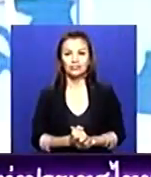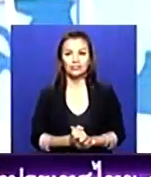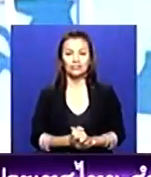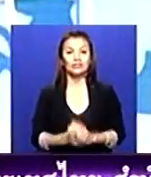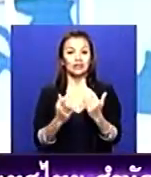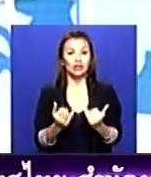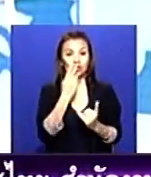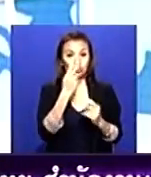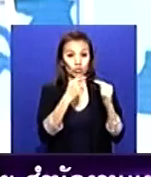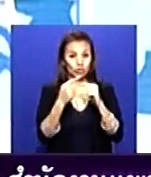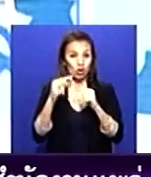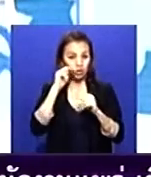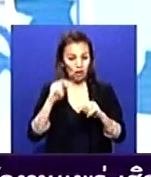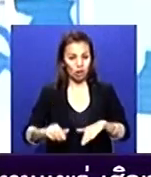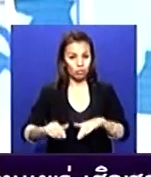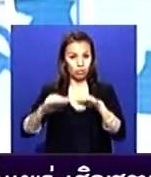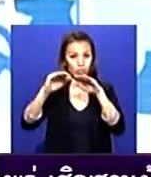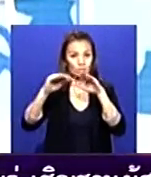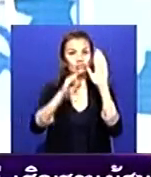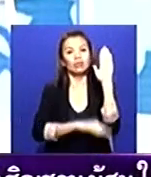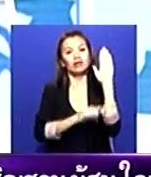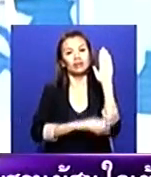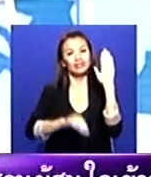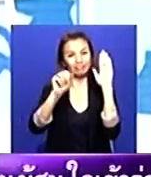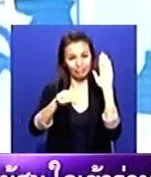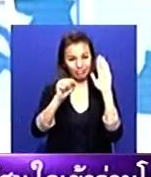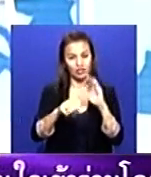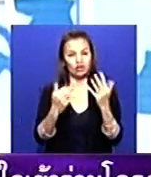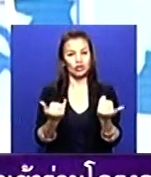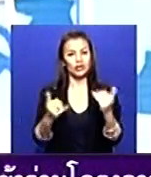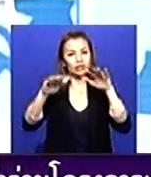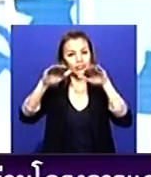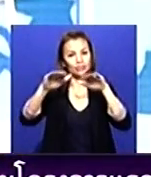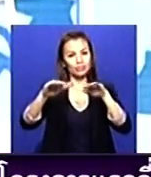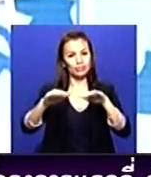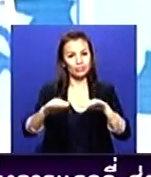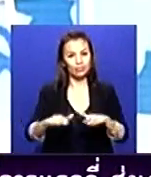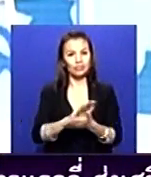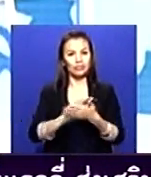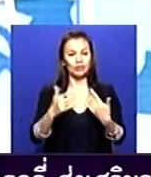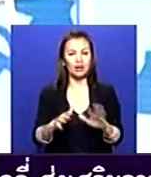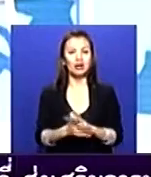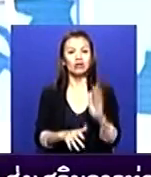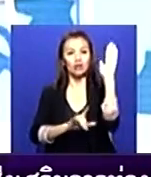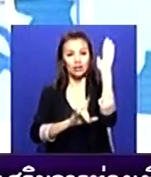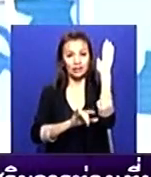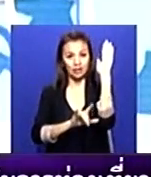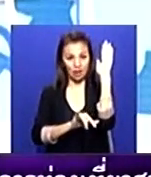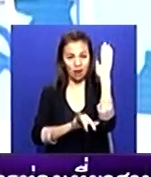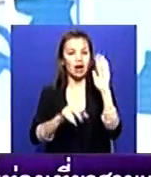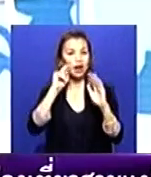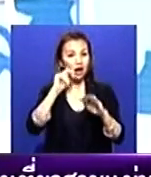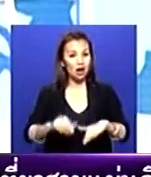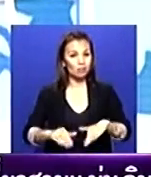มาดูสถานการณ์น้ำท่วมในหลายจังหวัดของภาคใต้นะคะตอนนี้ก็เริ่มคลี่คลายแล้วในหลายจุดค่ะโดยที่จังหวัดยะลานะคะน้ำที่ท่วมขังในบ